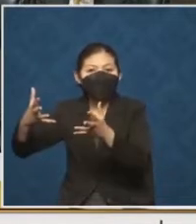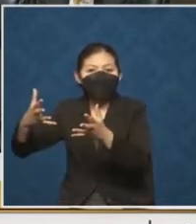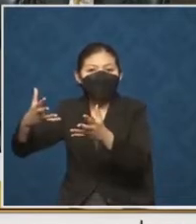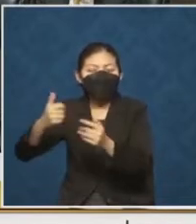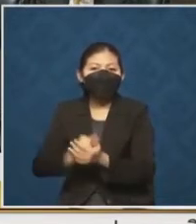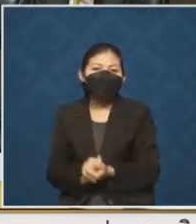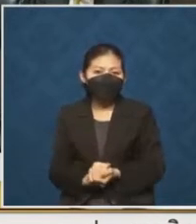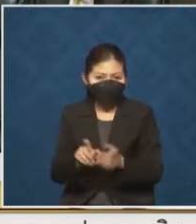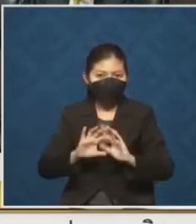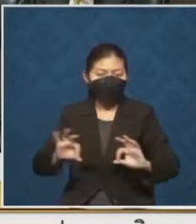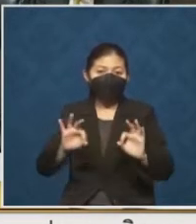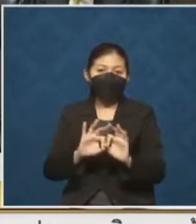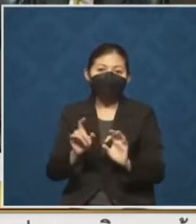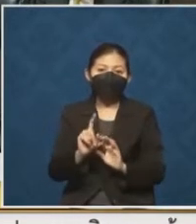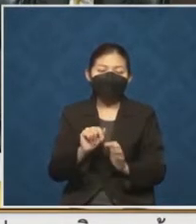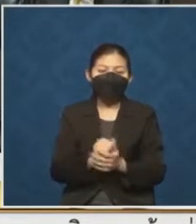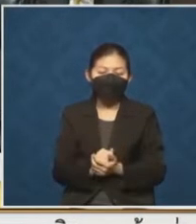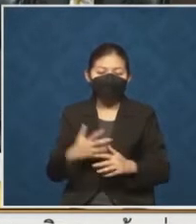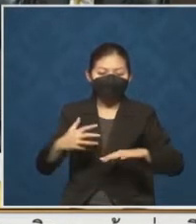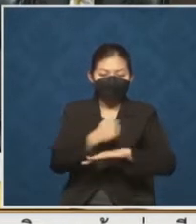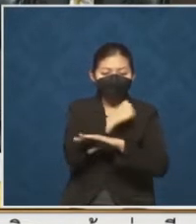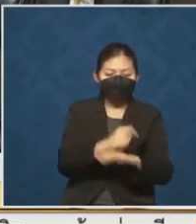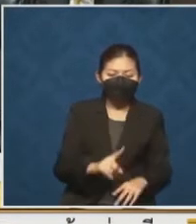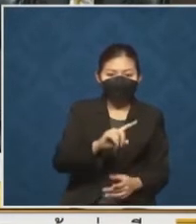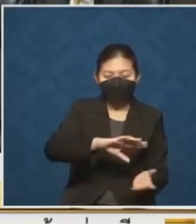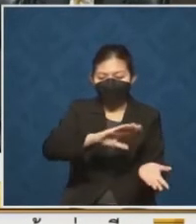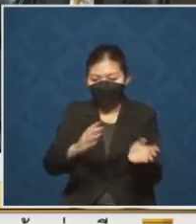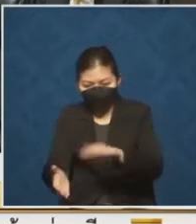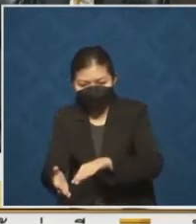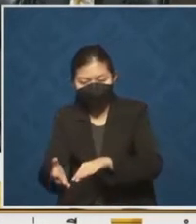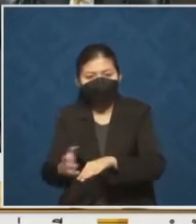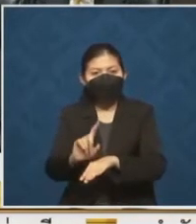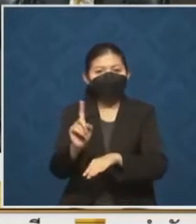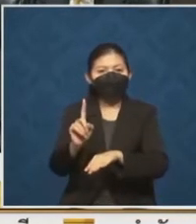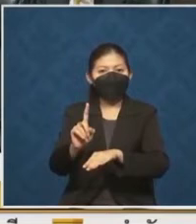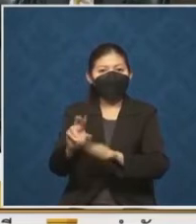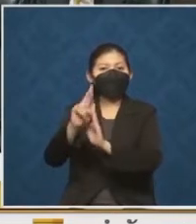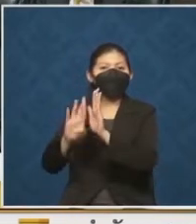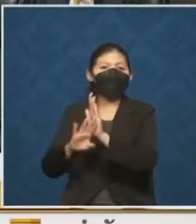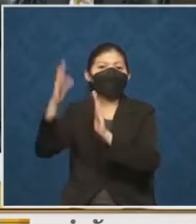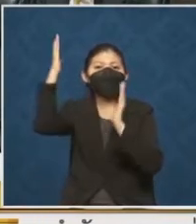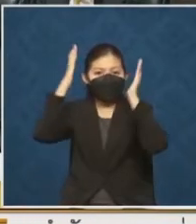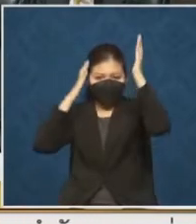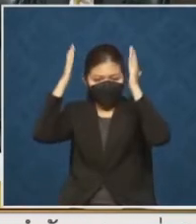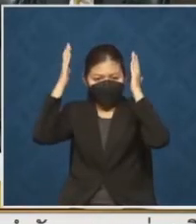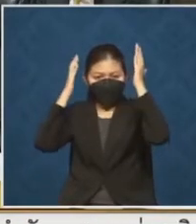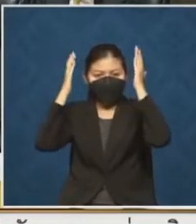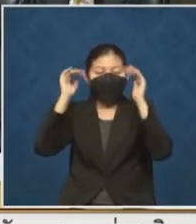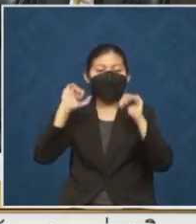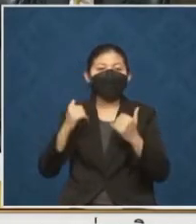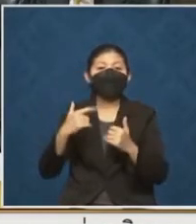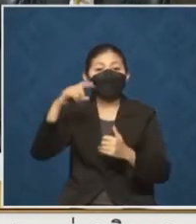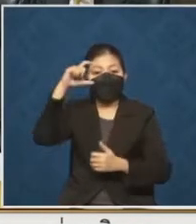รัฐบาลเองนะครับคุณไม่สนับสนุนมีการปฏิรูปการเมือง